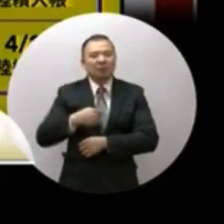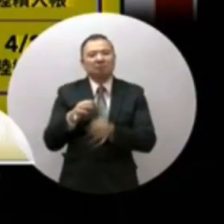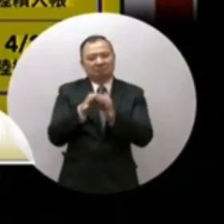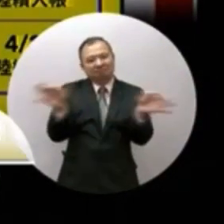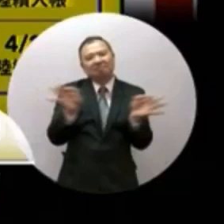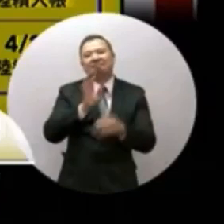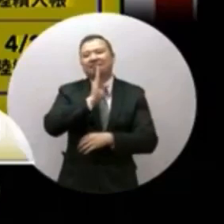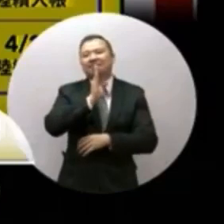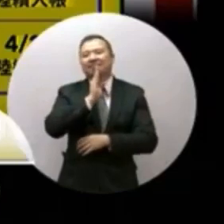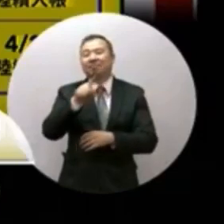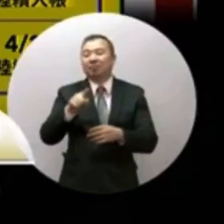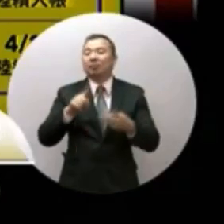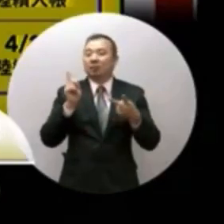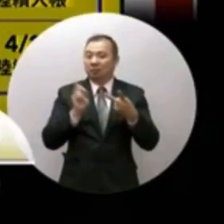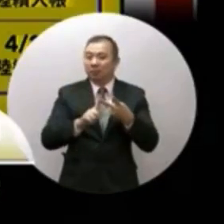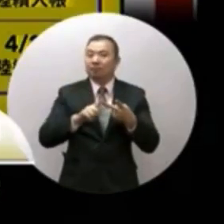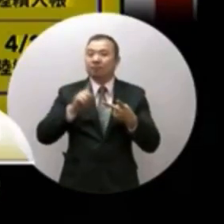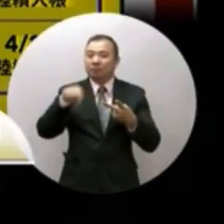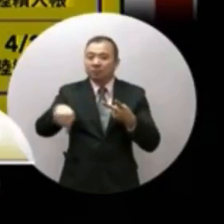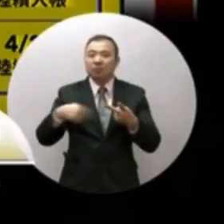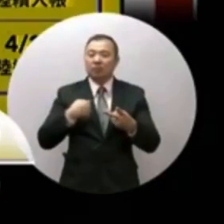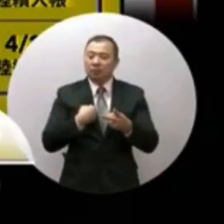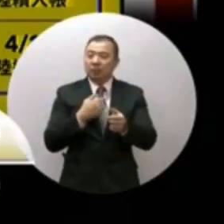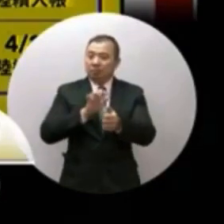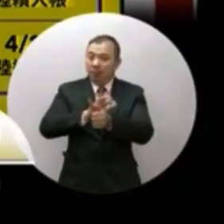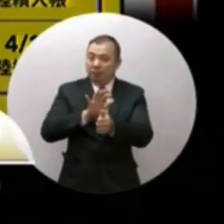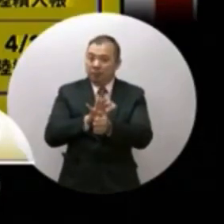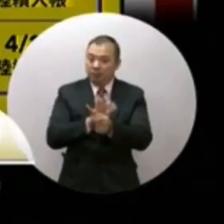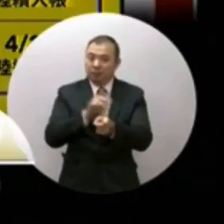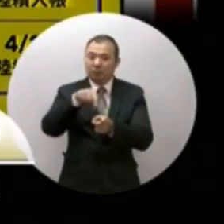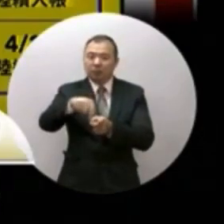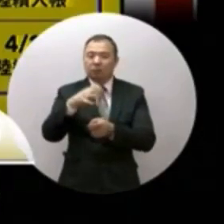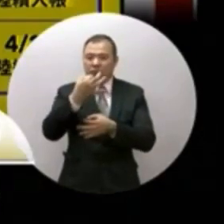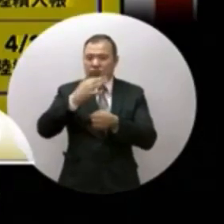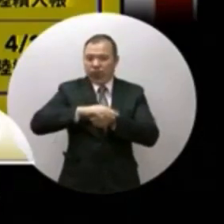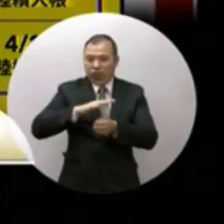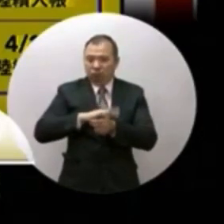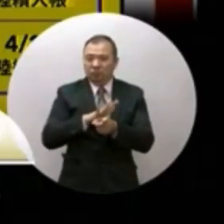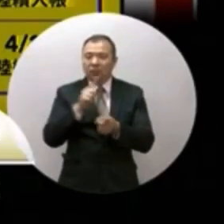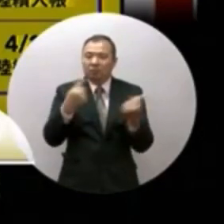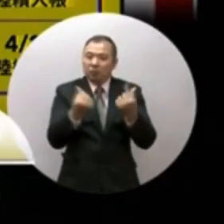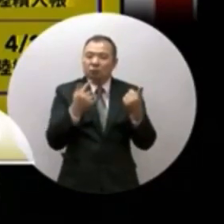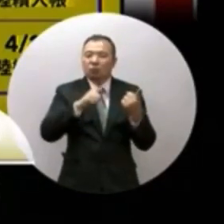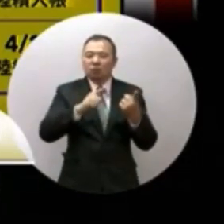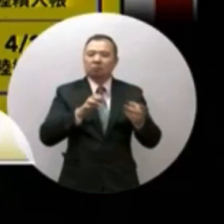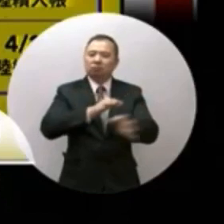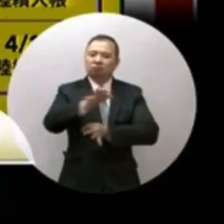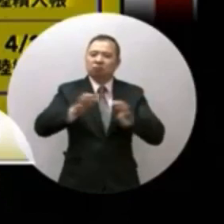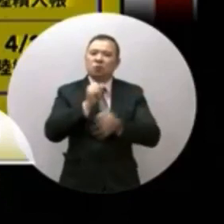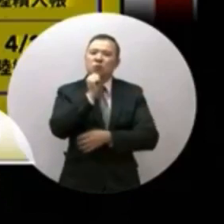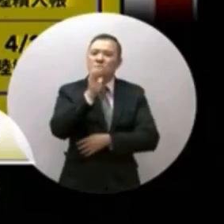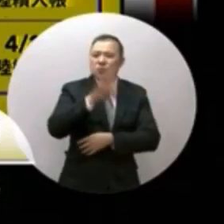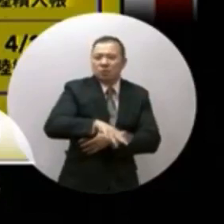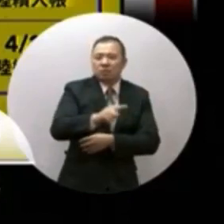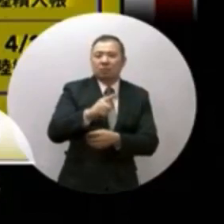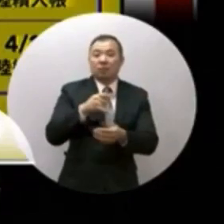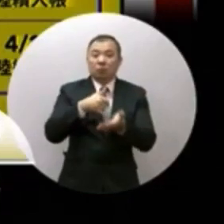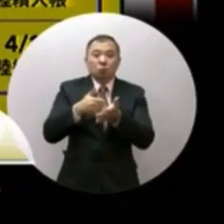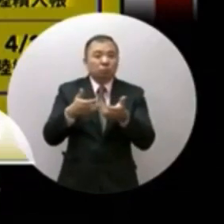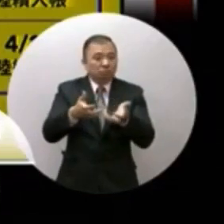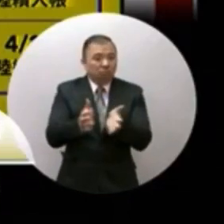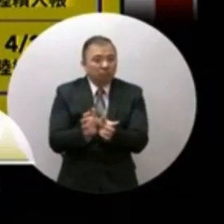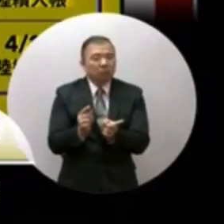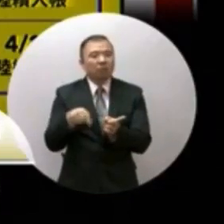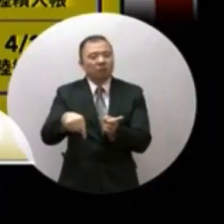发救助的经费给中低收入户、弱势，包